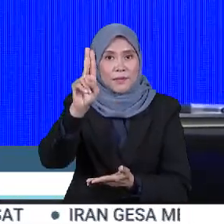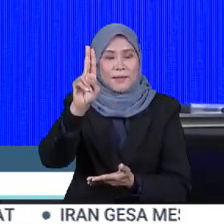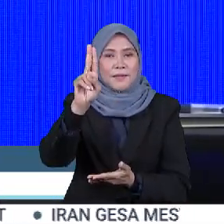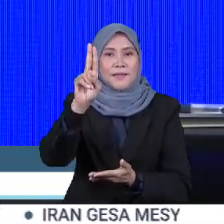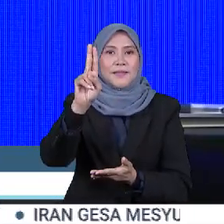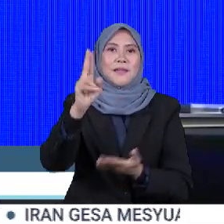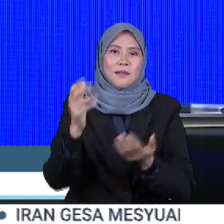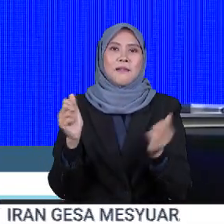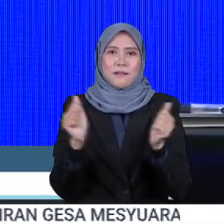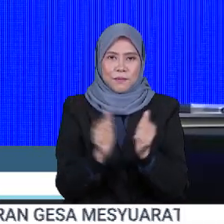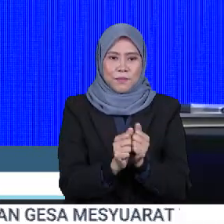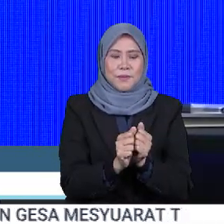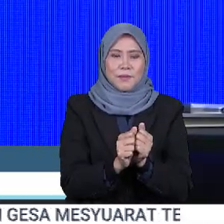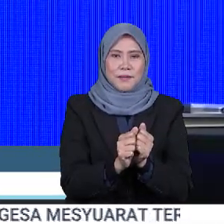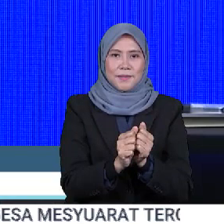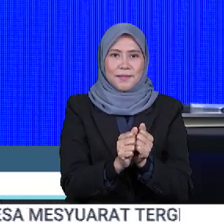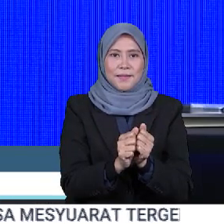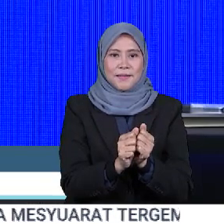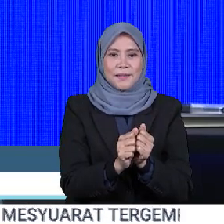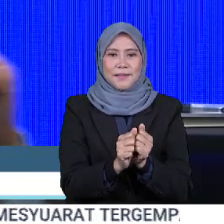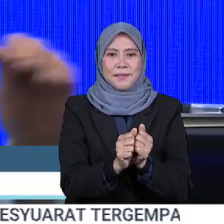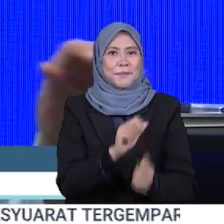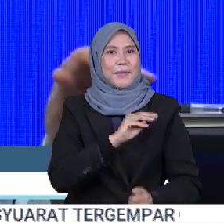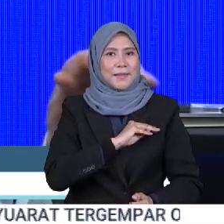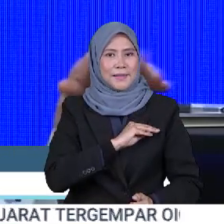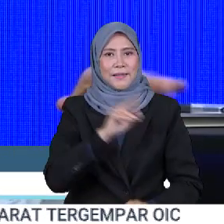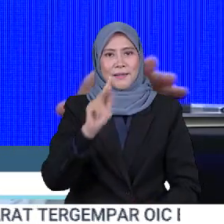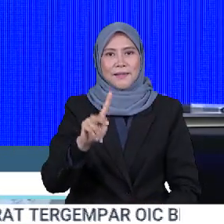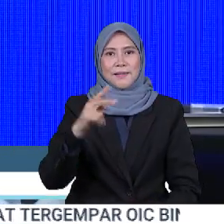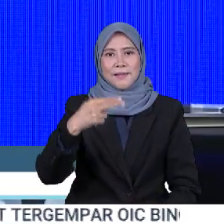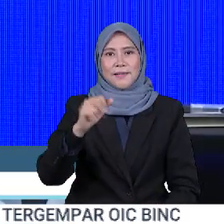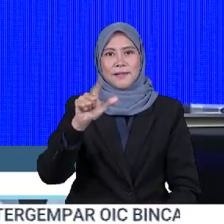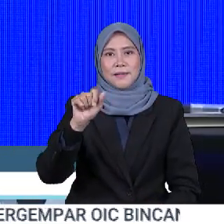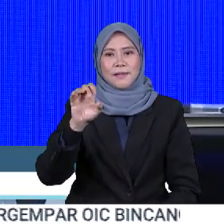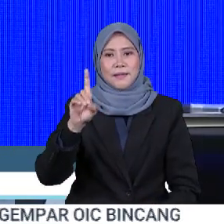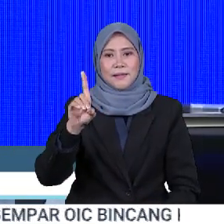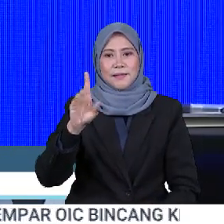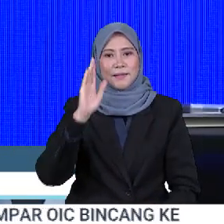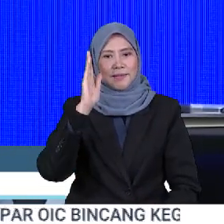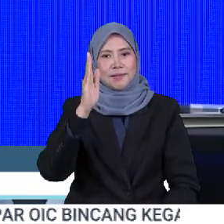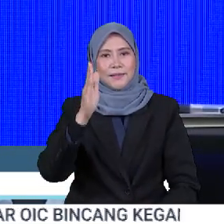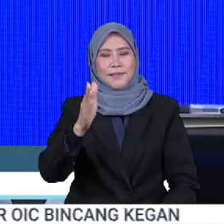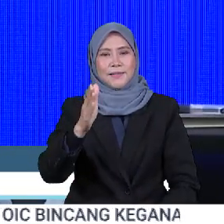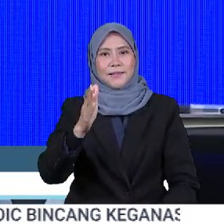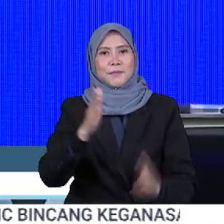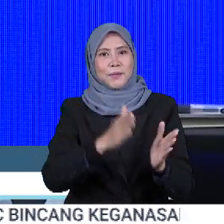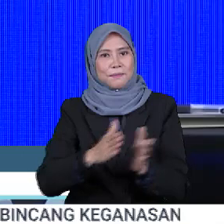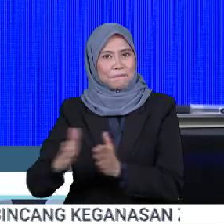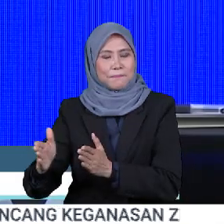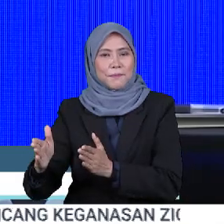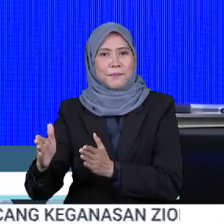bersama dengan Menteri kali kita adakan beberapa